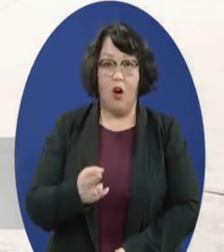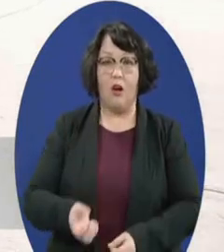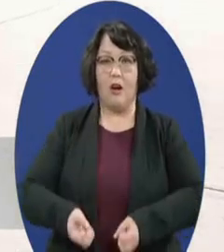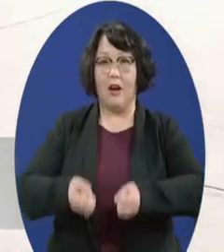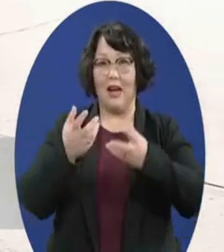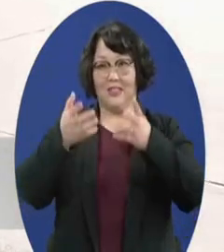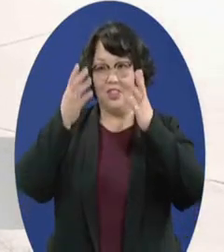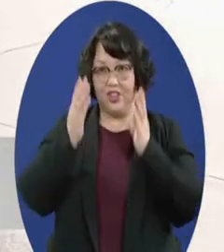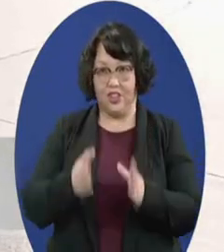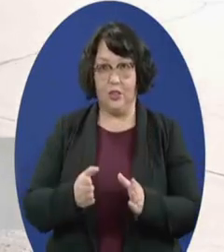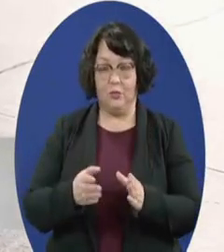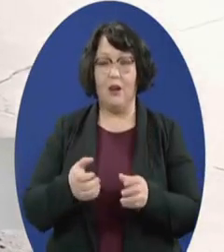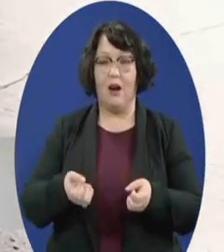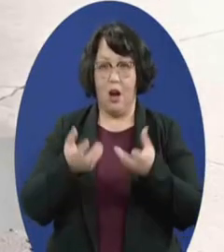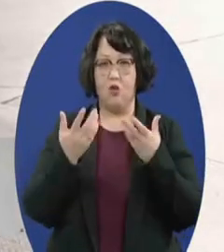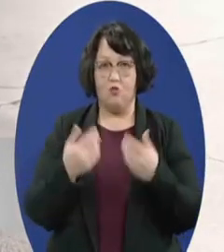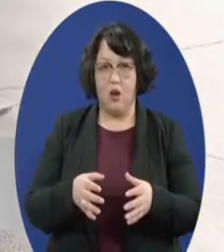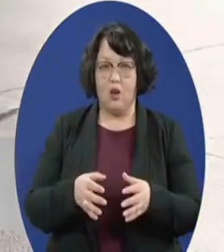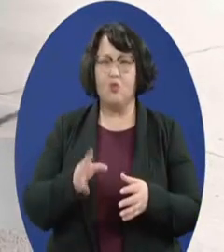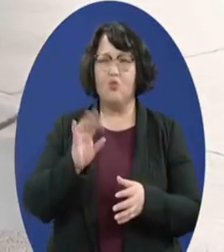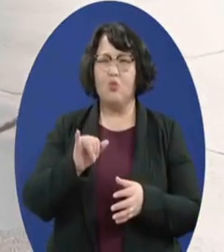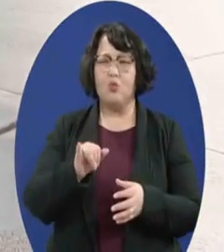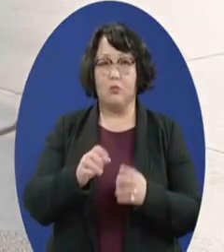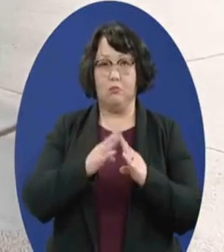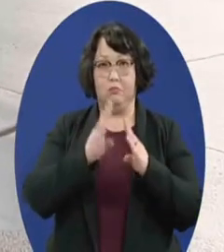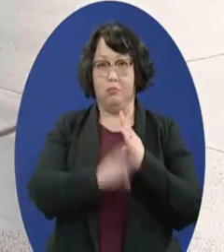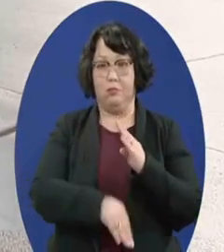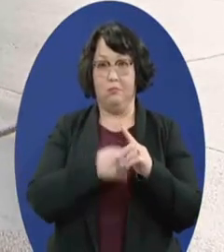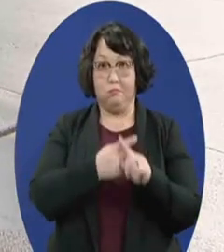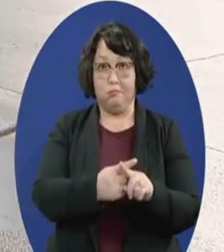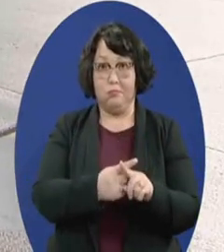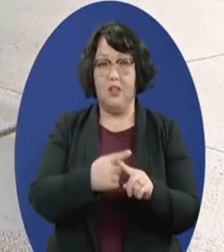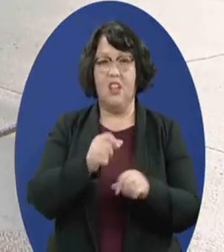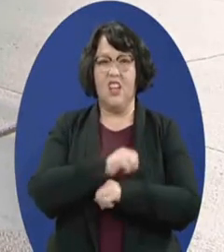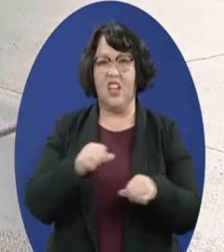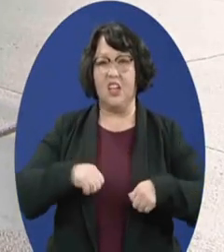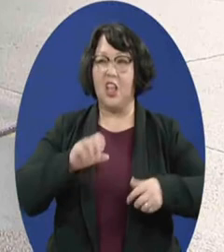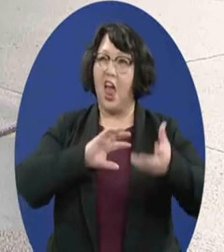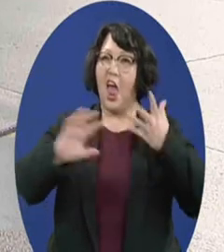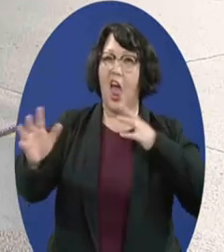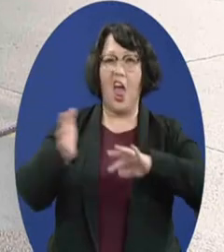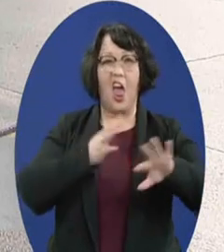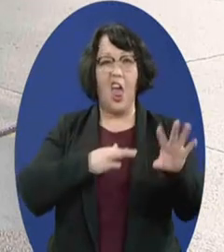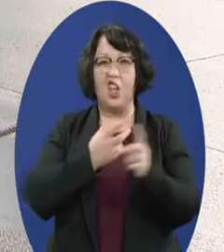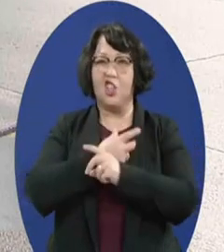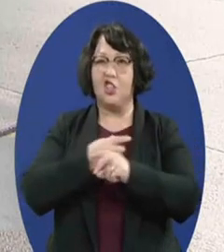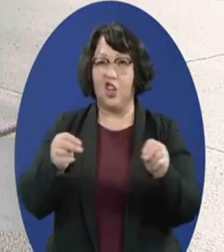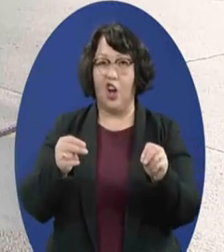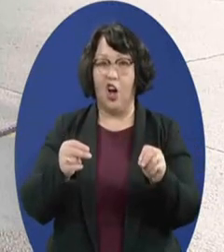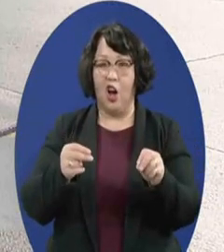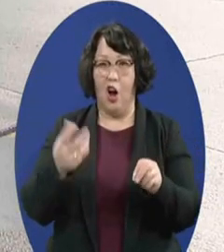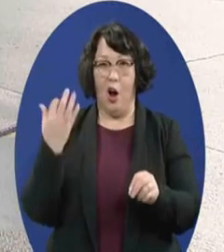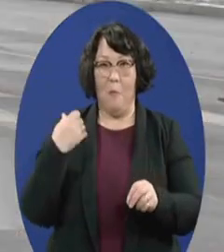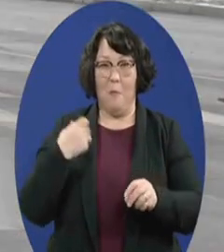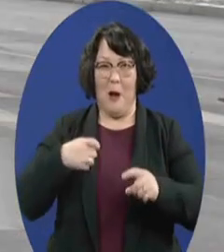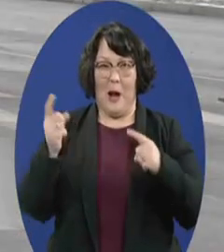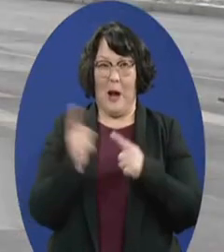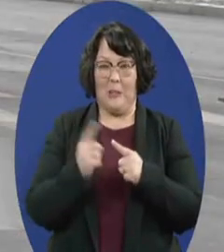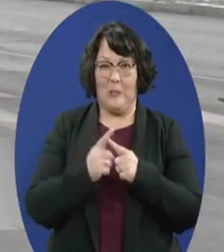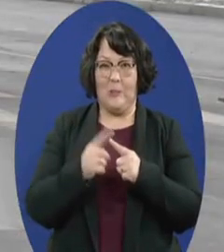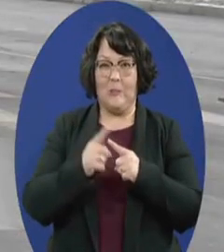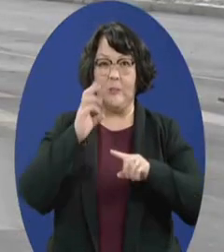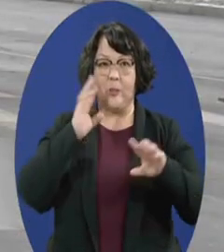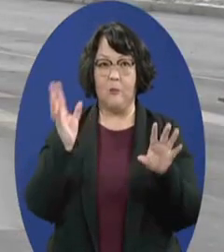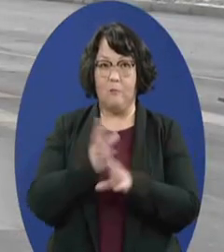комиссаас гаргасан шийдвэрээр бол цаашид хөл хорионы үеэр олон нийтийн хөл хөдөлгөөнийг хязгаарлах талаар өмнө хэрэгжүүлж байсан